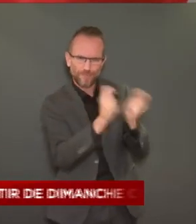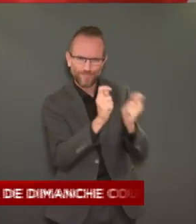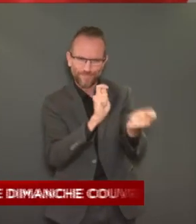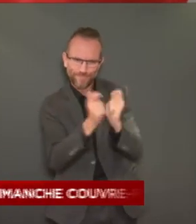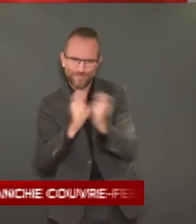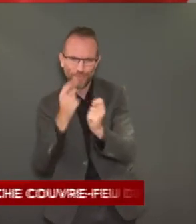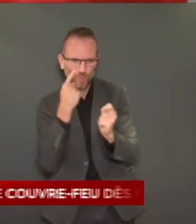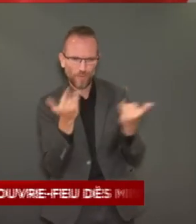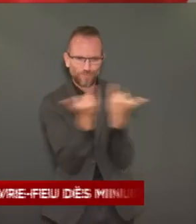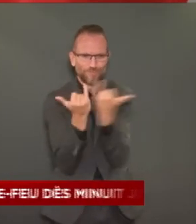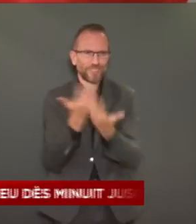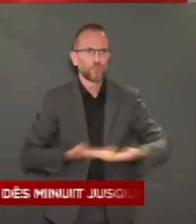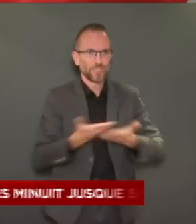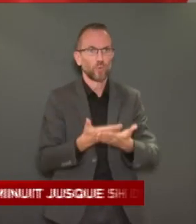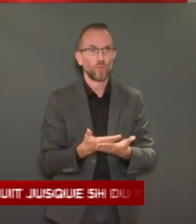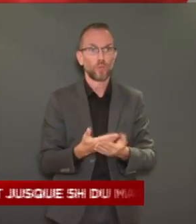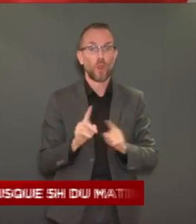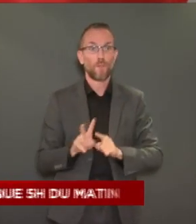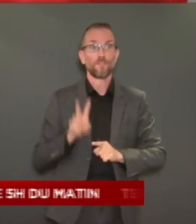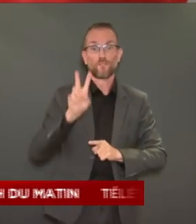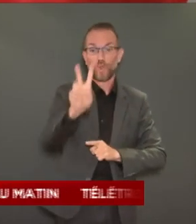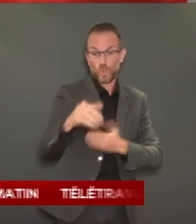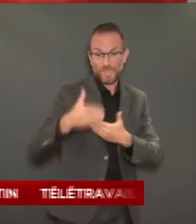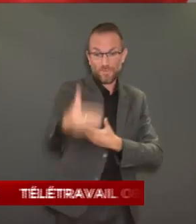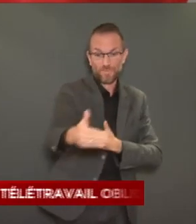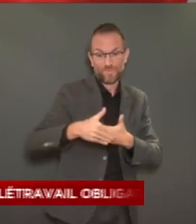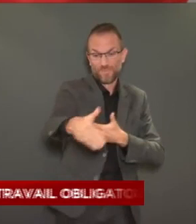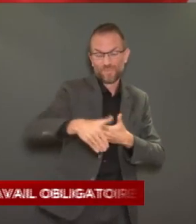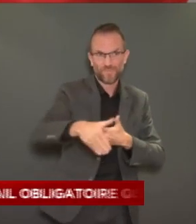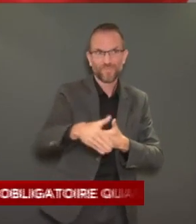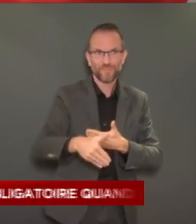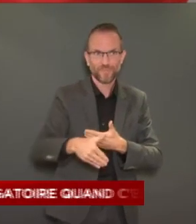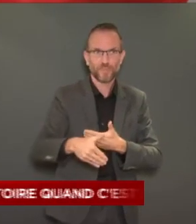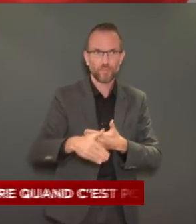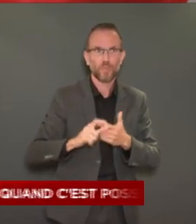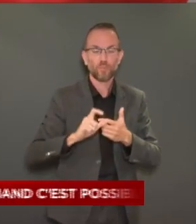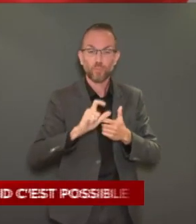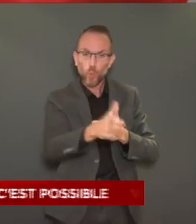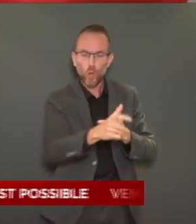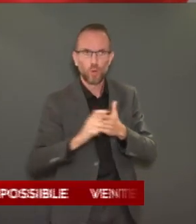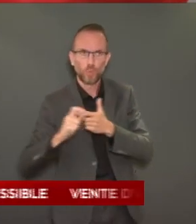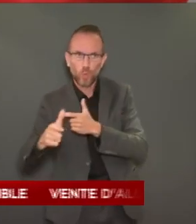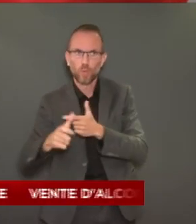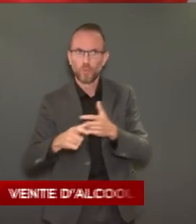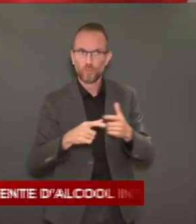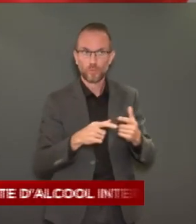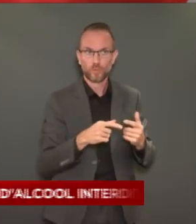d'ici vendredi de la semaine prochaine, les protocoles actuels resteront en